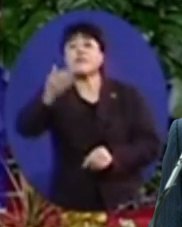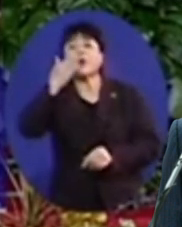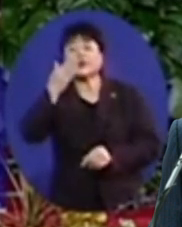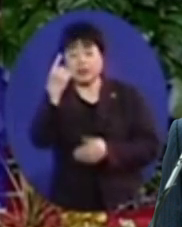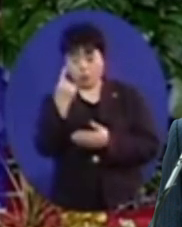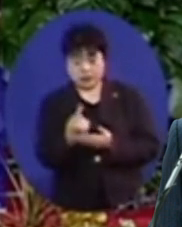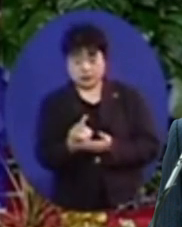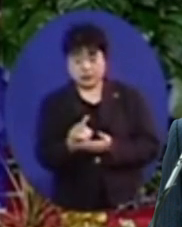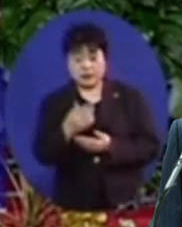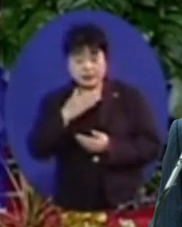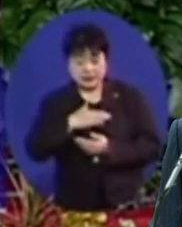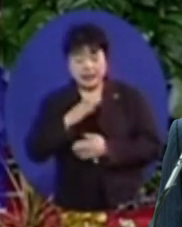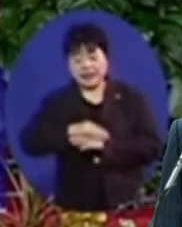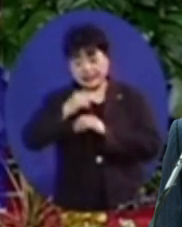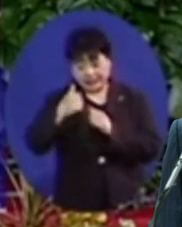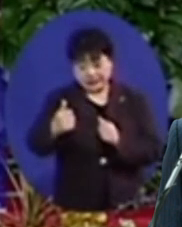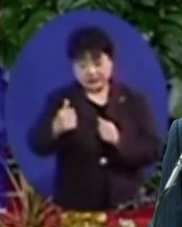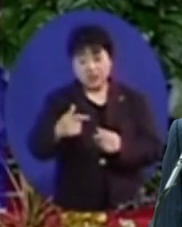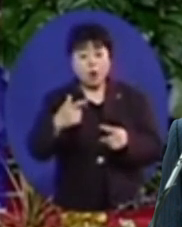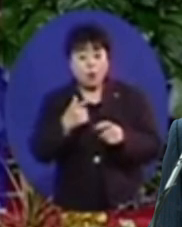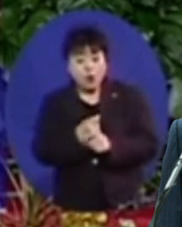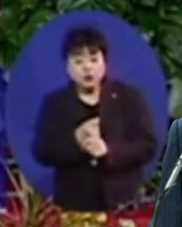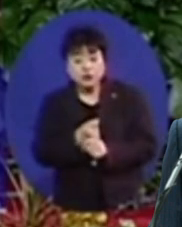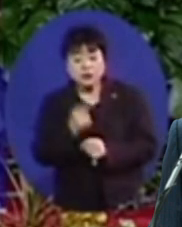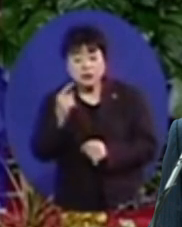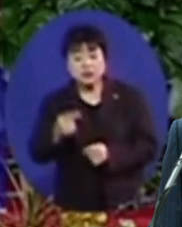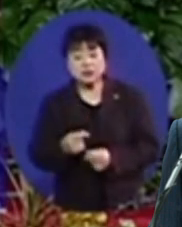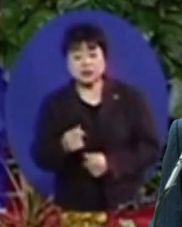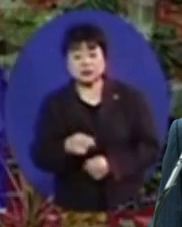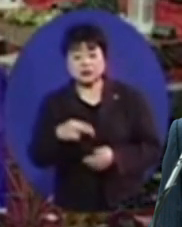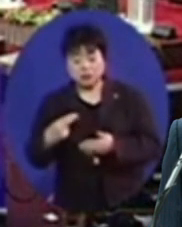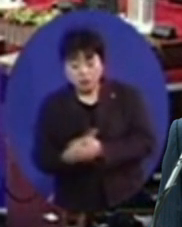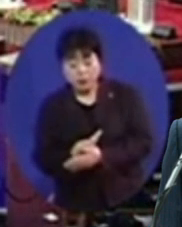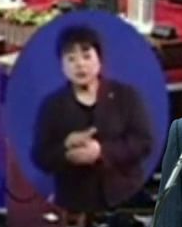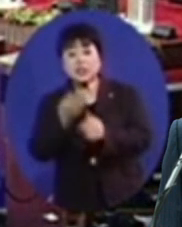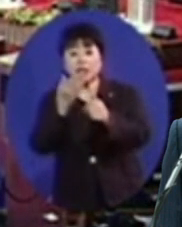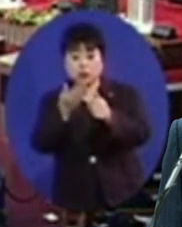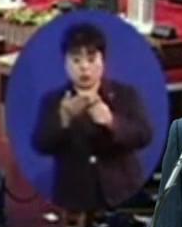왔으나 나의 대적들 나의 원수들이니 그들은 실족하여 넘어졌도다.